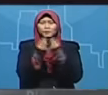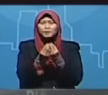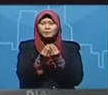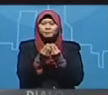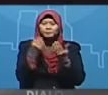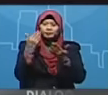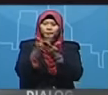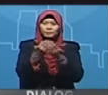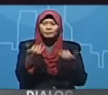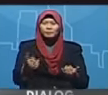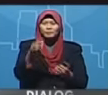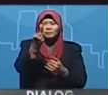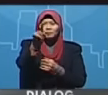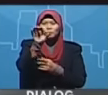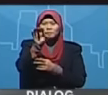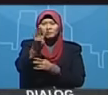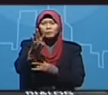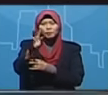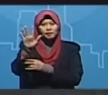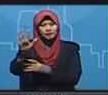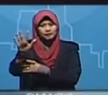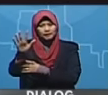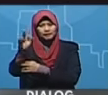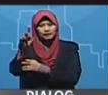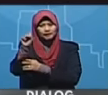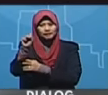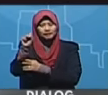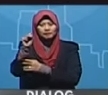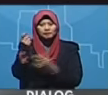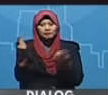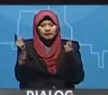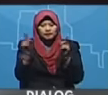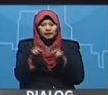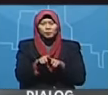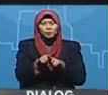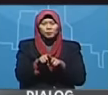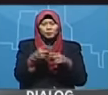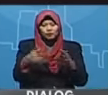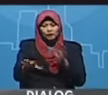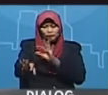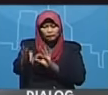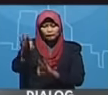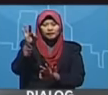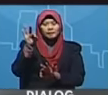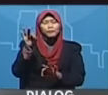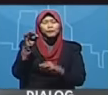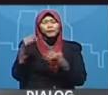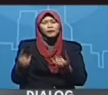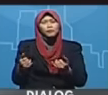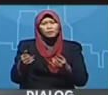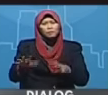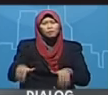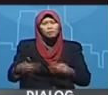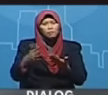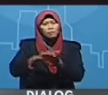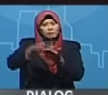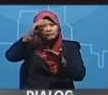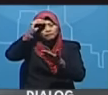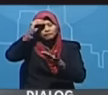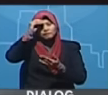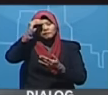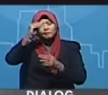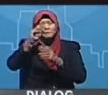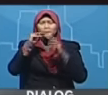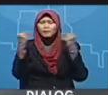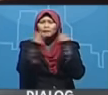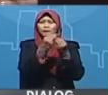sehingga tahun ini 145 kes telah pun dikenal pasti. Jadi untuk memberikan iktibar terus kepada masyarakat supaya